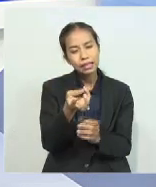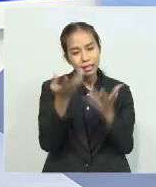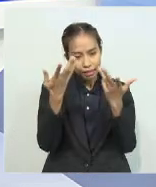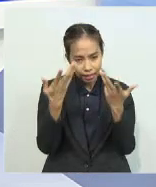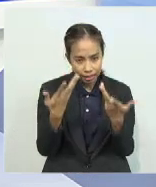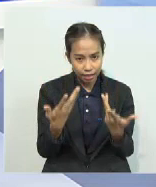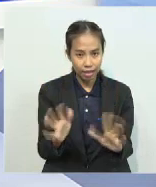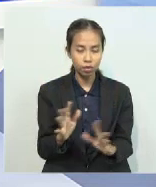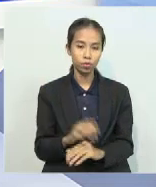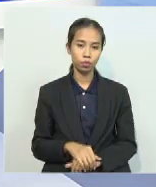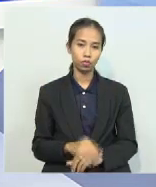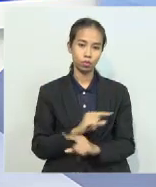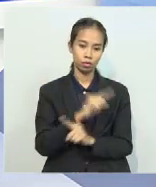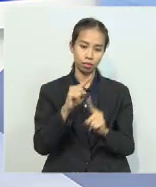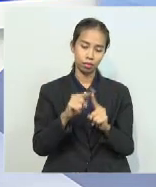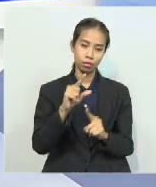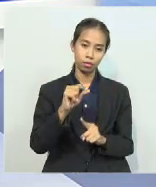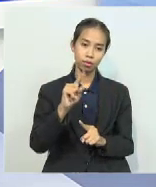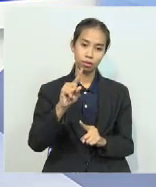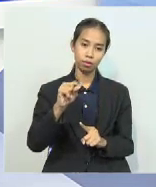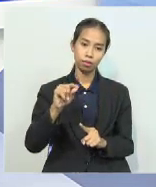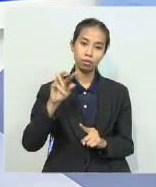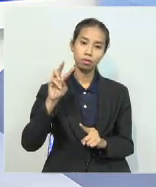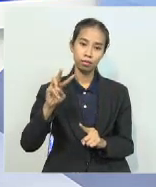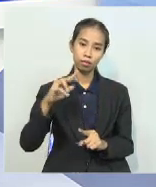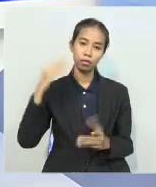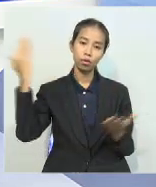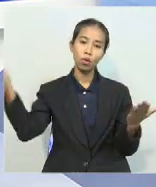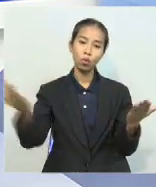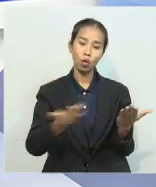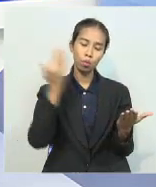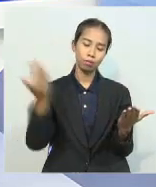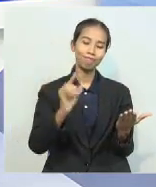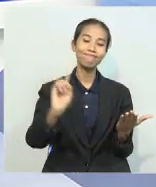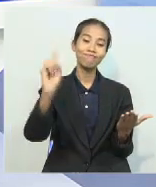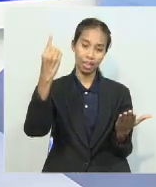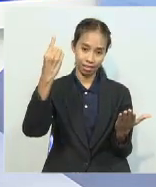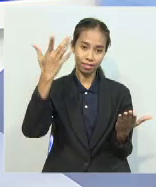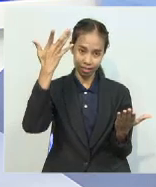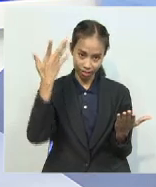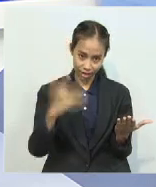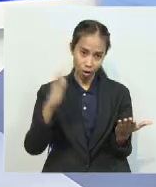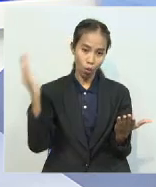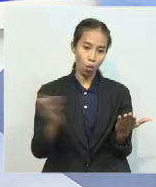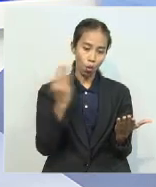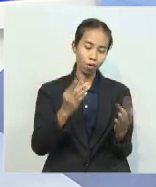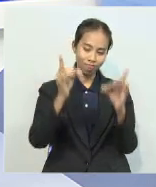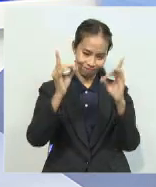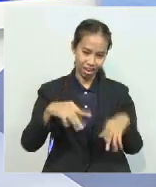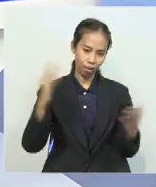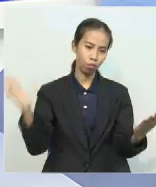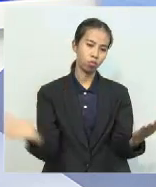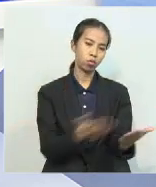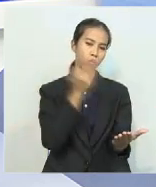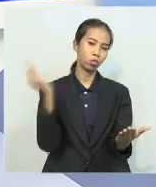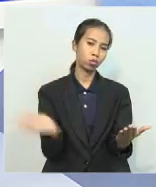ะ ใช่ก่อนที่ในช่วงของ21-22ลมหนาวก็จะมาอีกรอบและที่สำคัญลมก็จะแรงยิ่งขึ้นด้